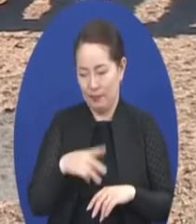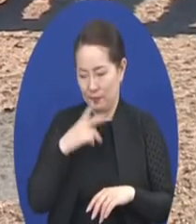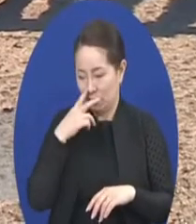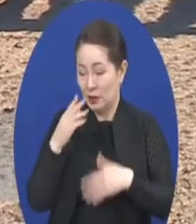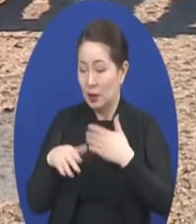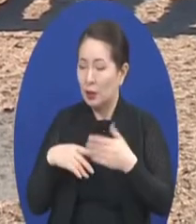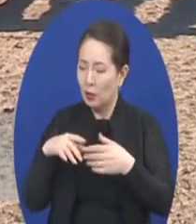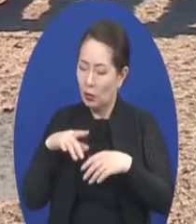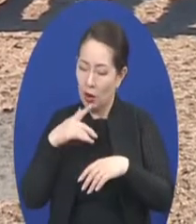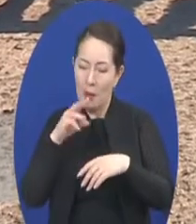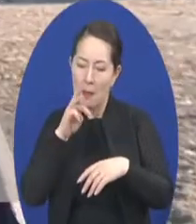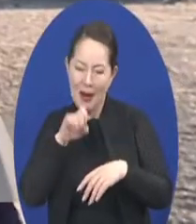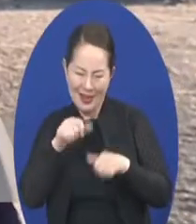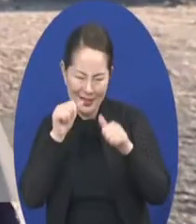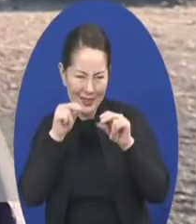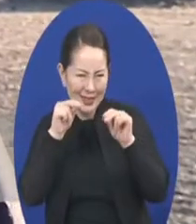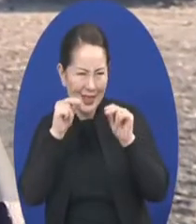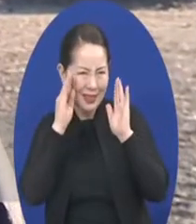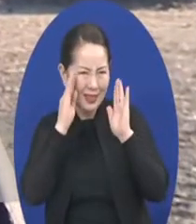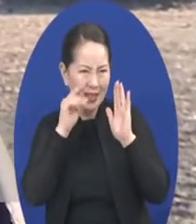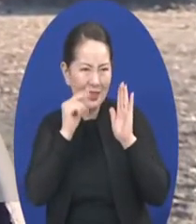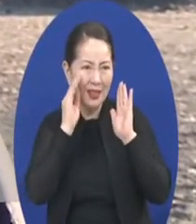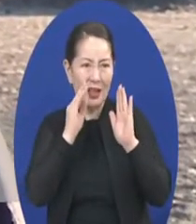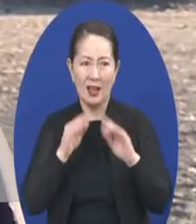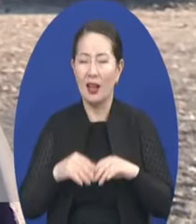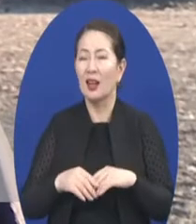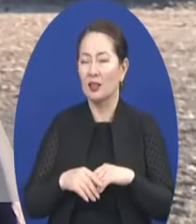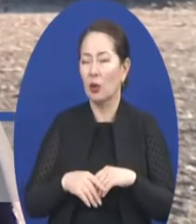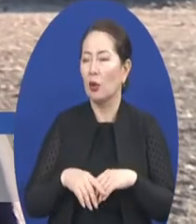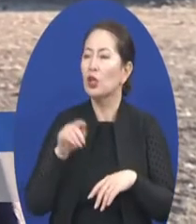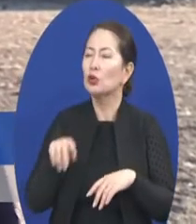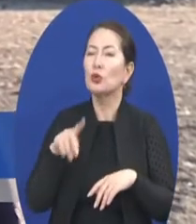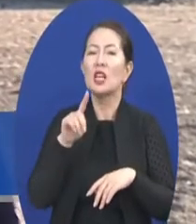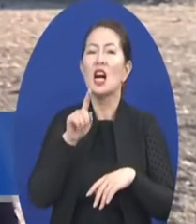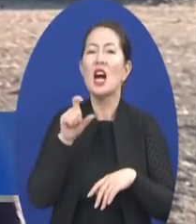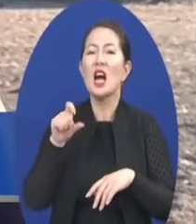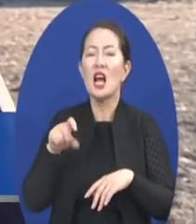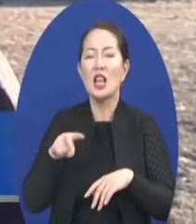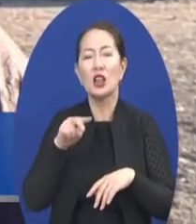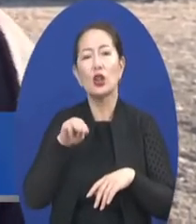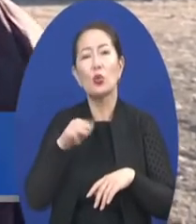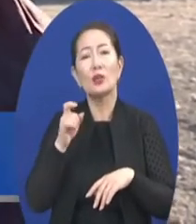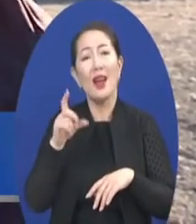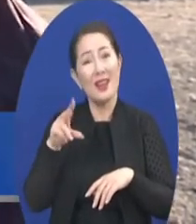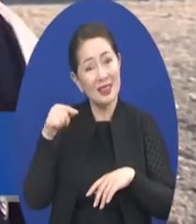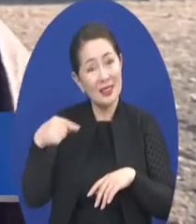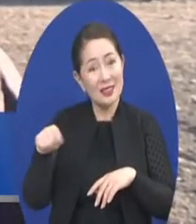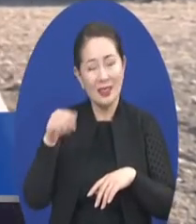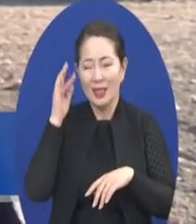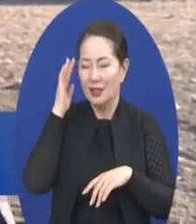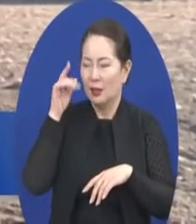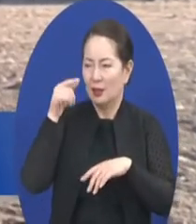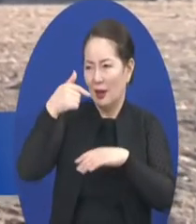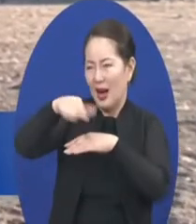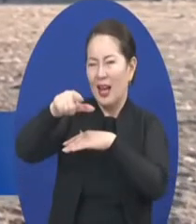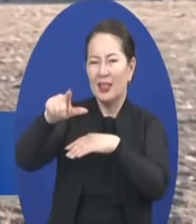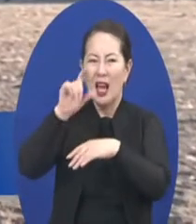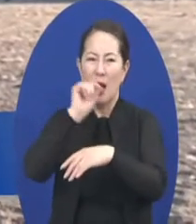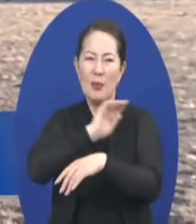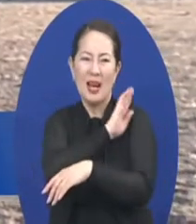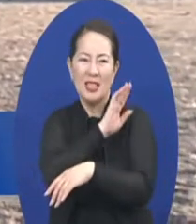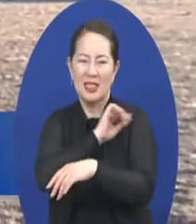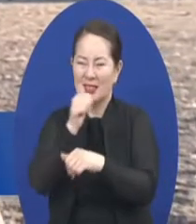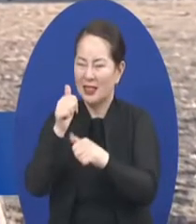шимд онцгой анхаардаг. Хэлдүүлэгч гадны аль өндөр ашиг шимтэй